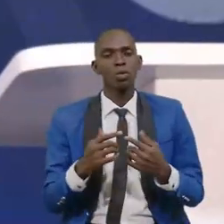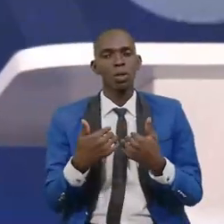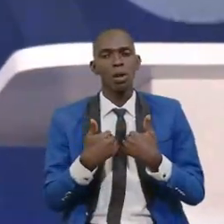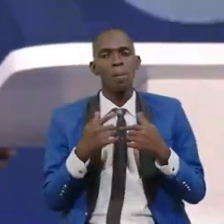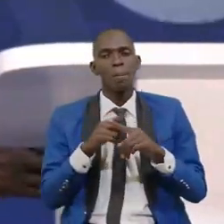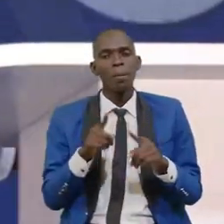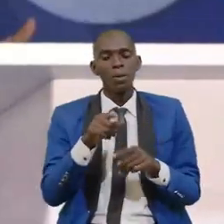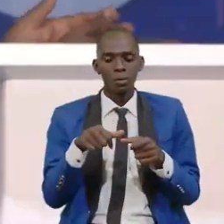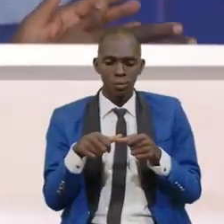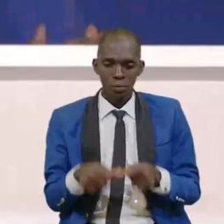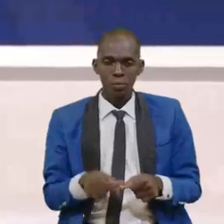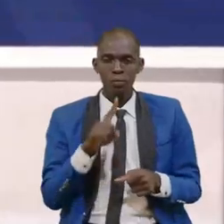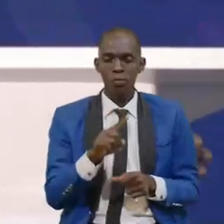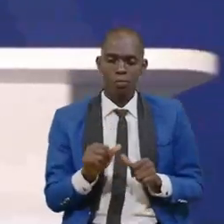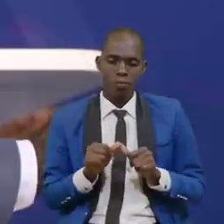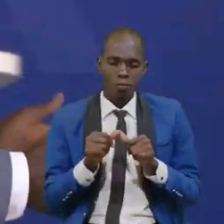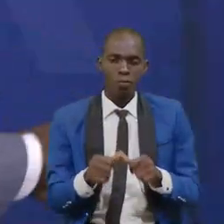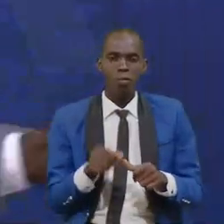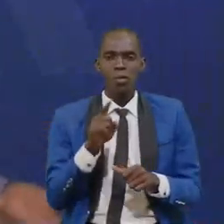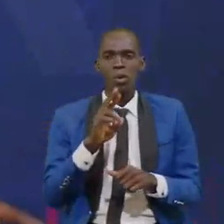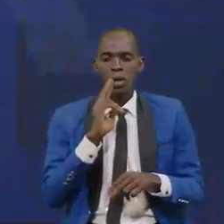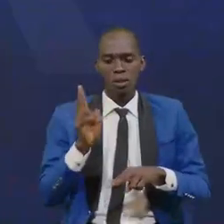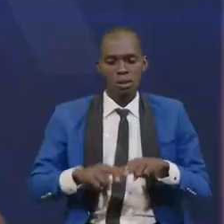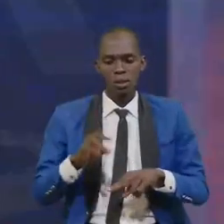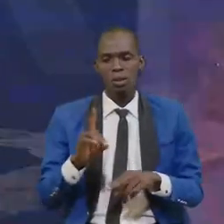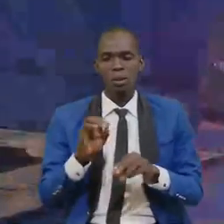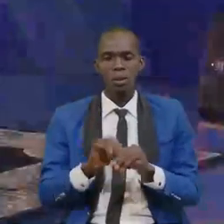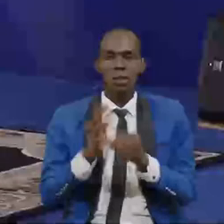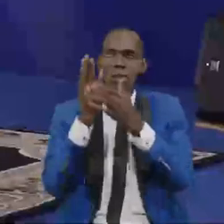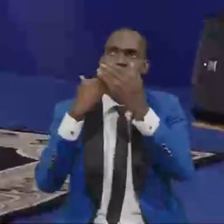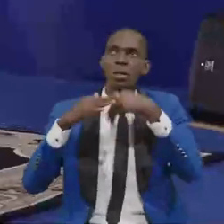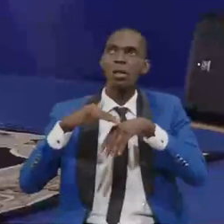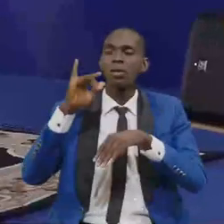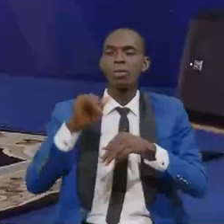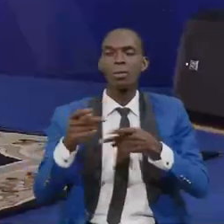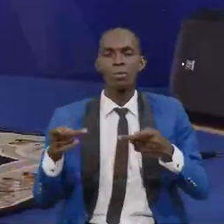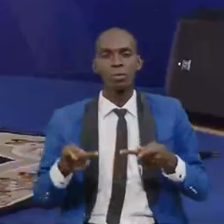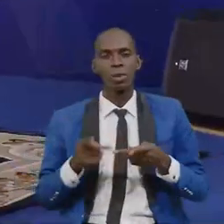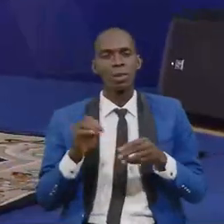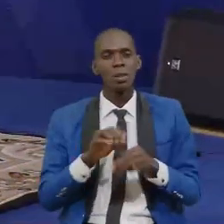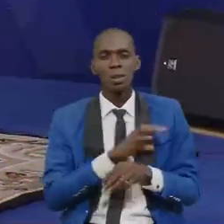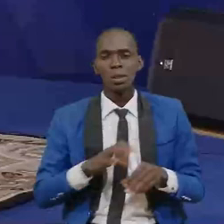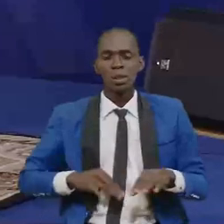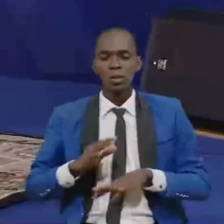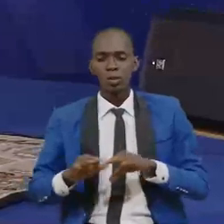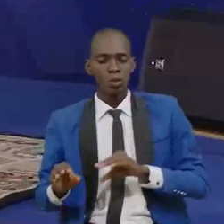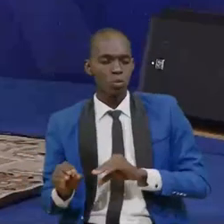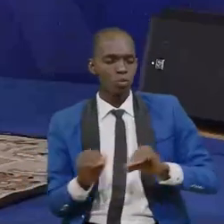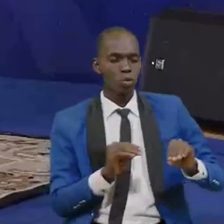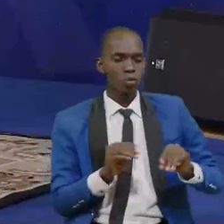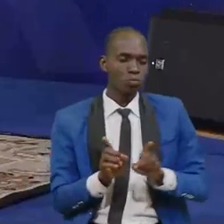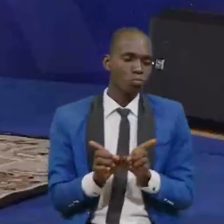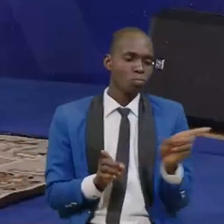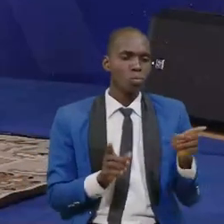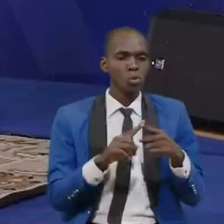tu demeures, tu restes, tu es assis dans les lieux célestes avec Jésus-Christ. Tu ne dévies pas vers les traditions, tu